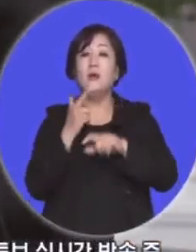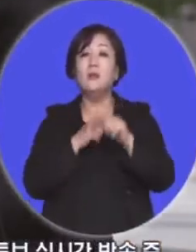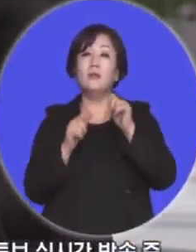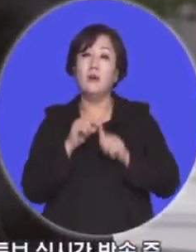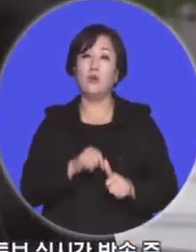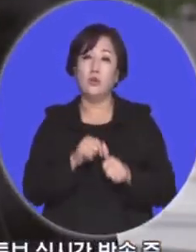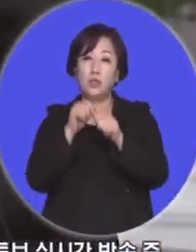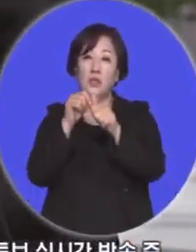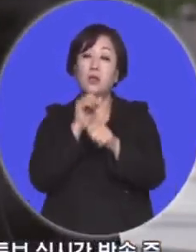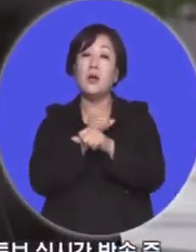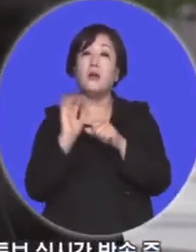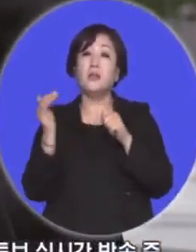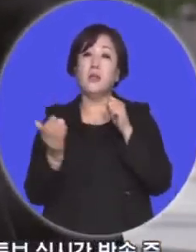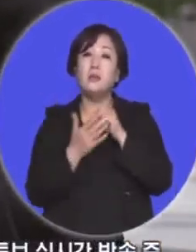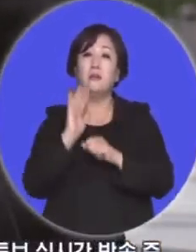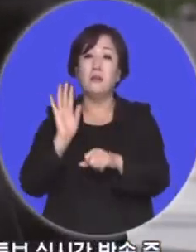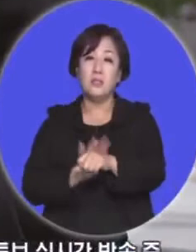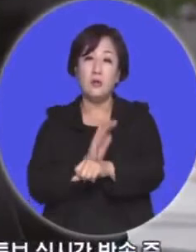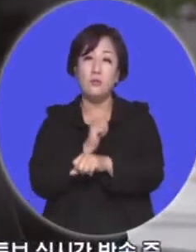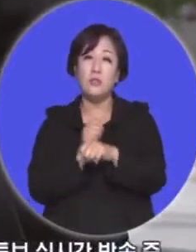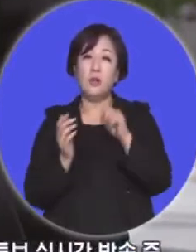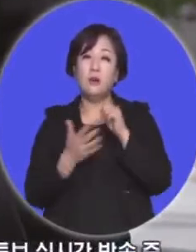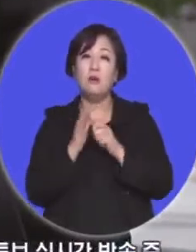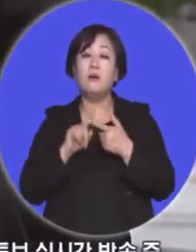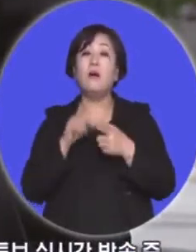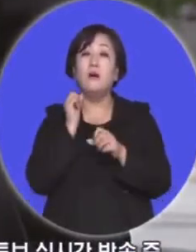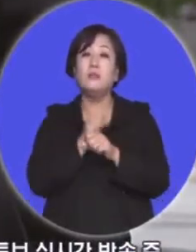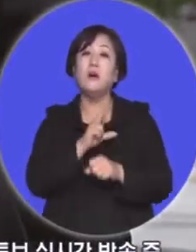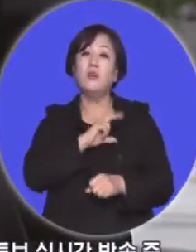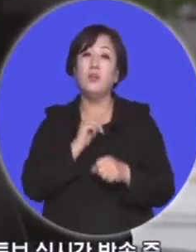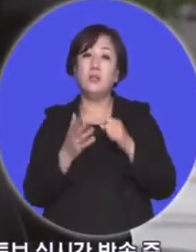없는 요식행위란 지적 속에 인사청문 특위는